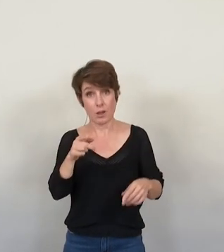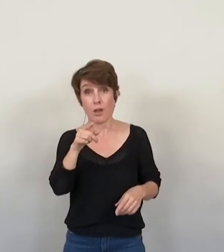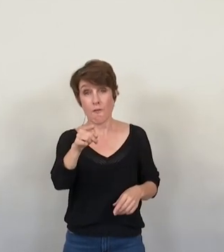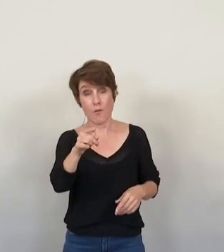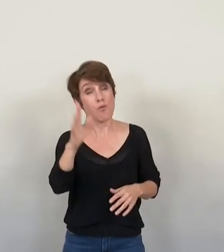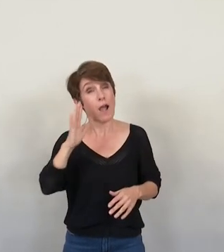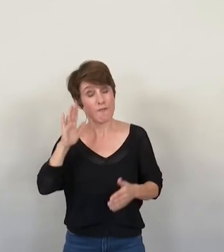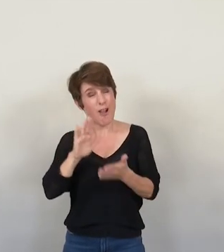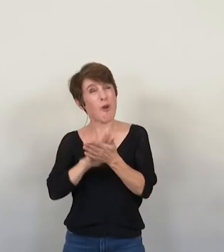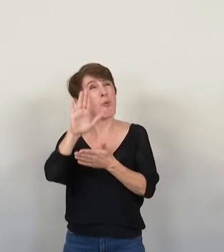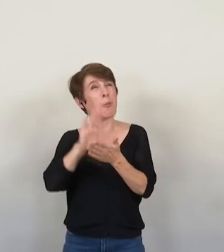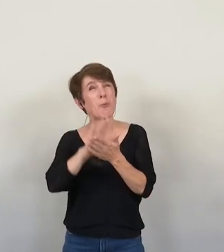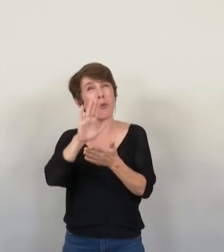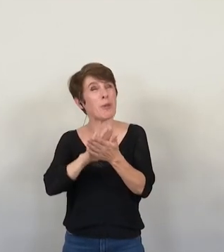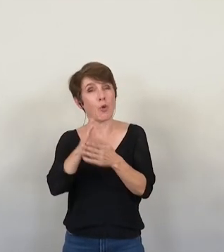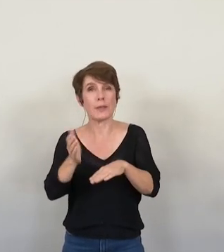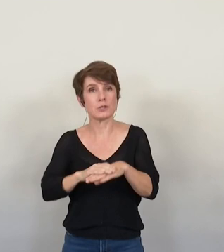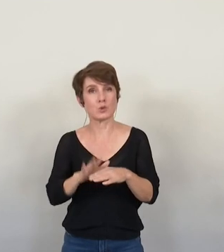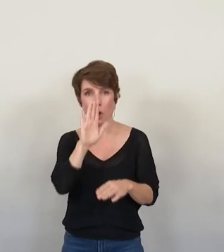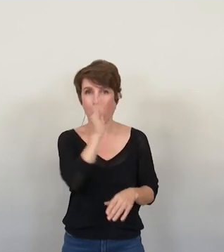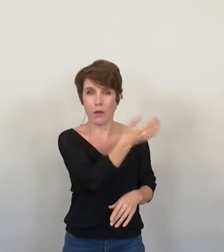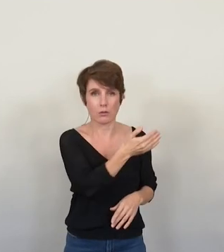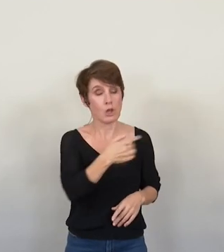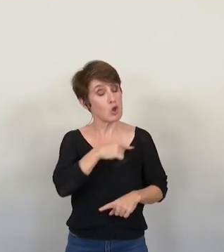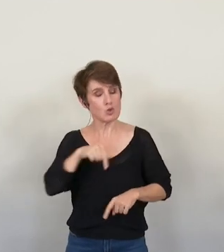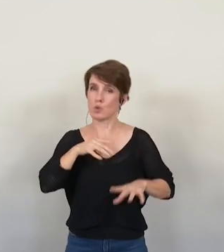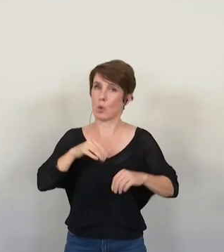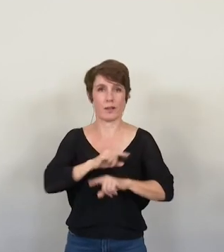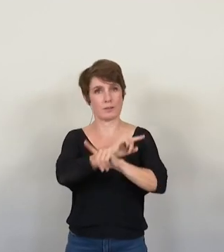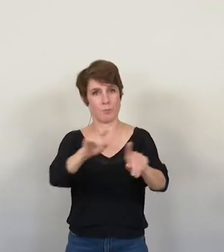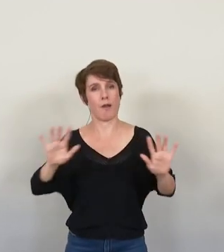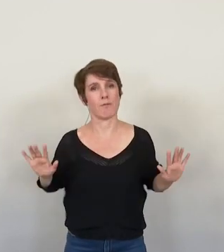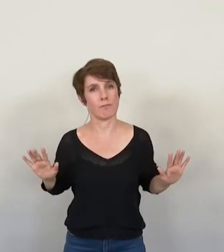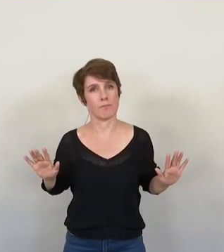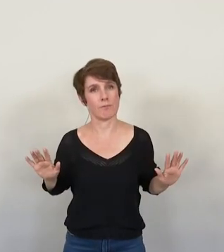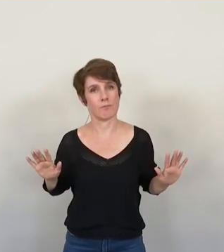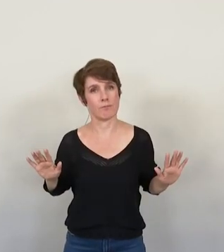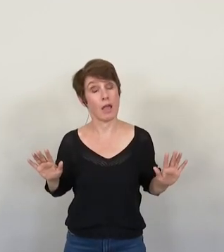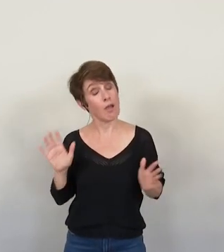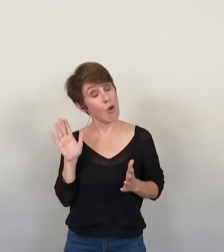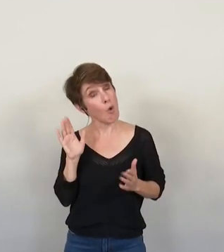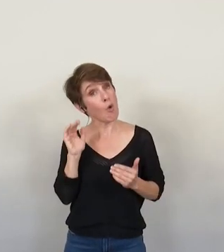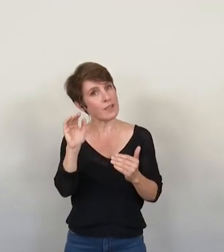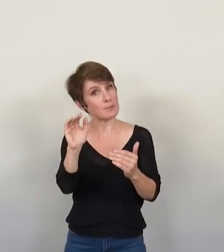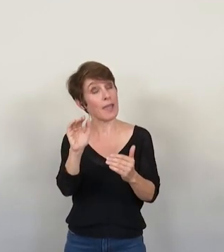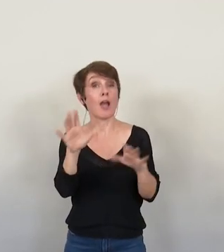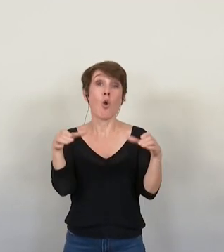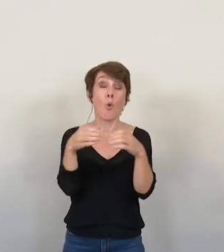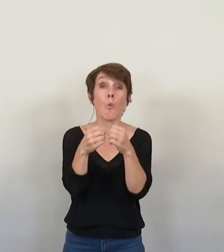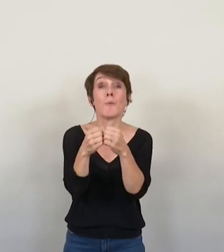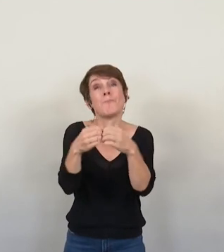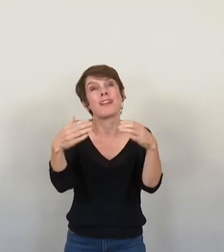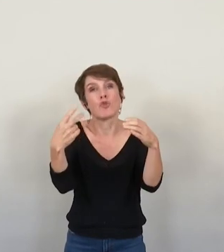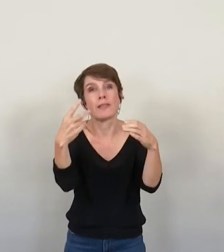parole donnée de la part du premier magistrat de la ville et nous espérons toujours que votre majorité actuelle en ce qui en